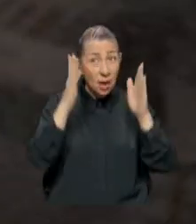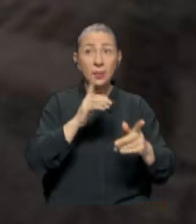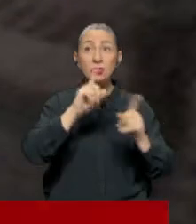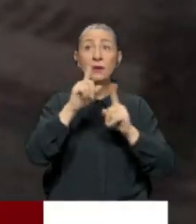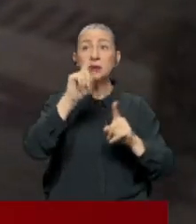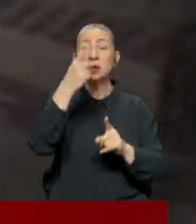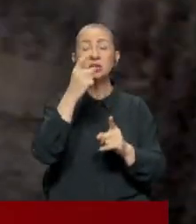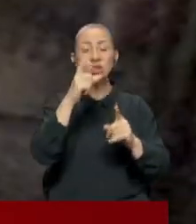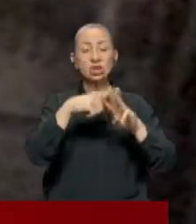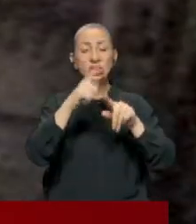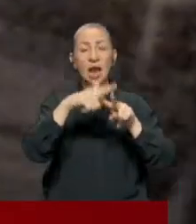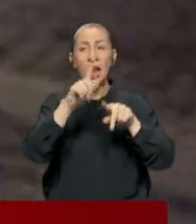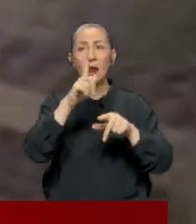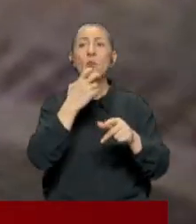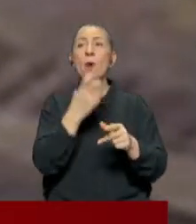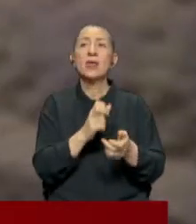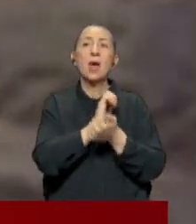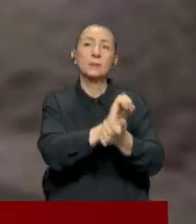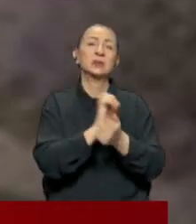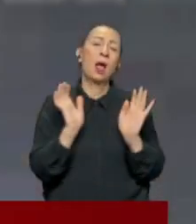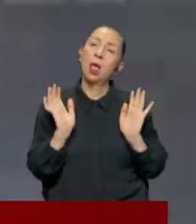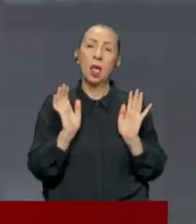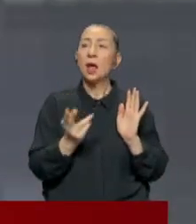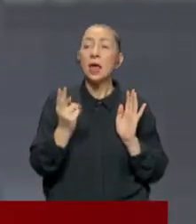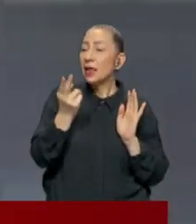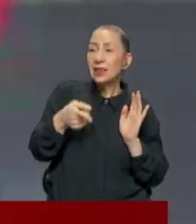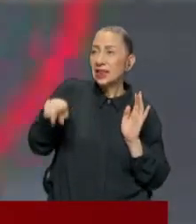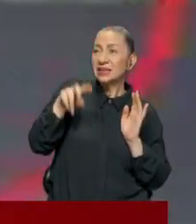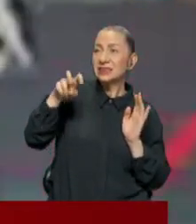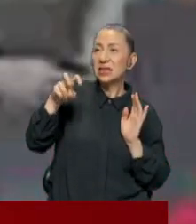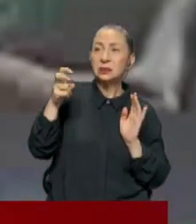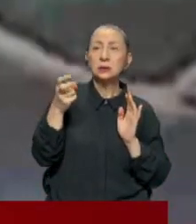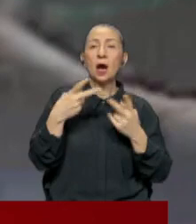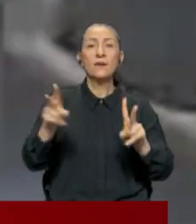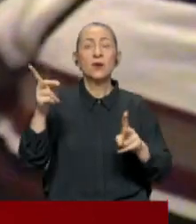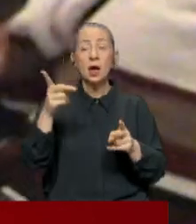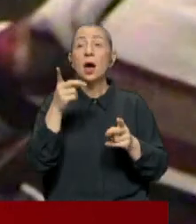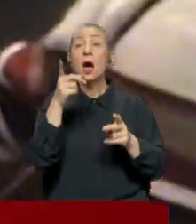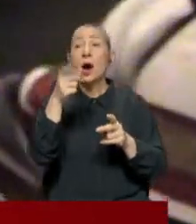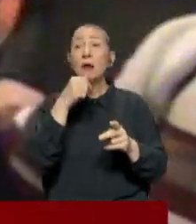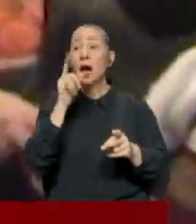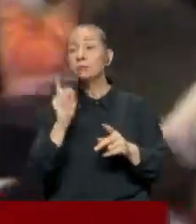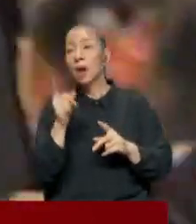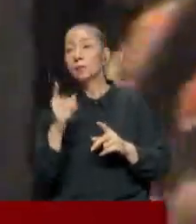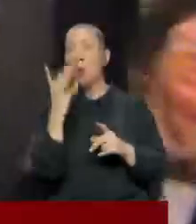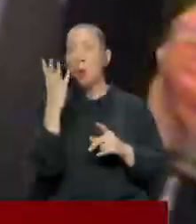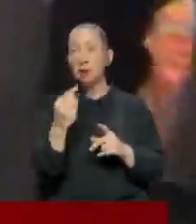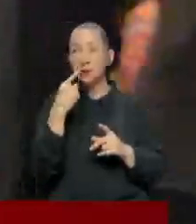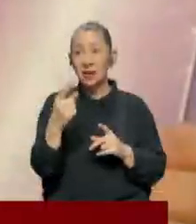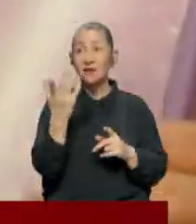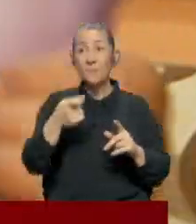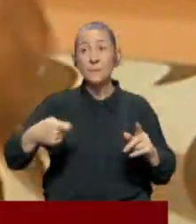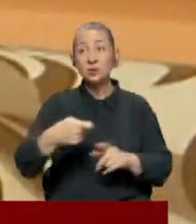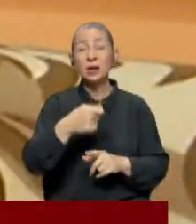davada sadece Celal Toprak müebbet hapis cezasına çarptırıldı cezaevinde. Aykut Alıcı cinayetinin azmettiricisi olduğu iddia edilen